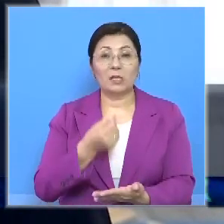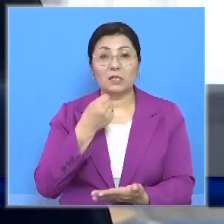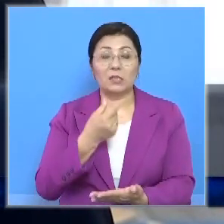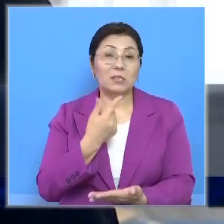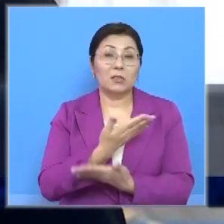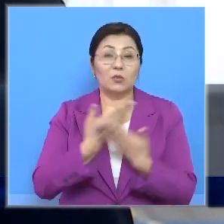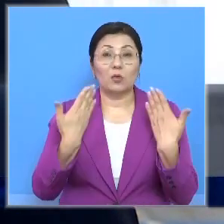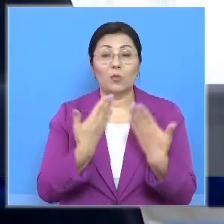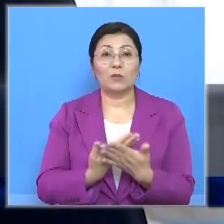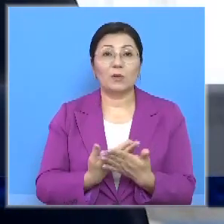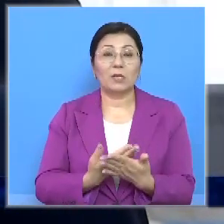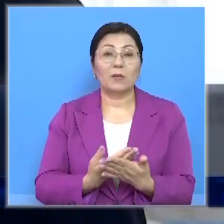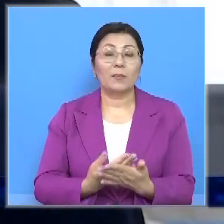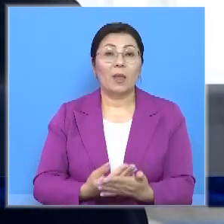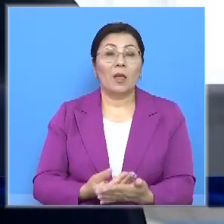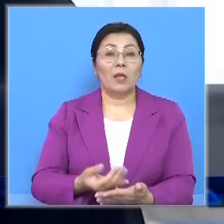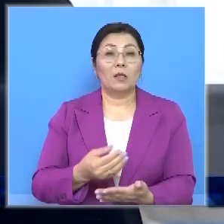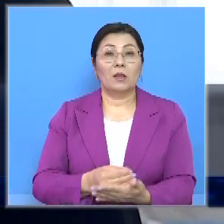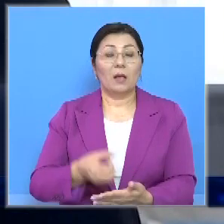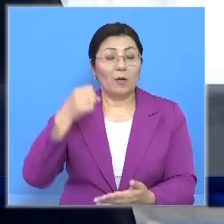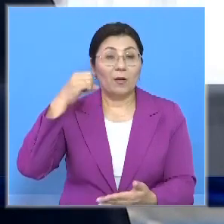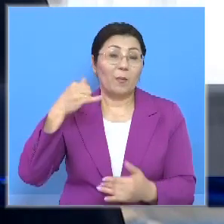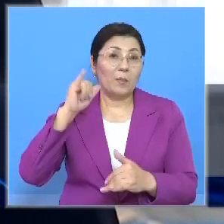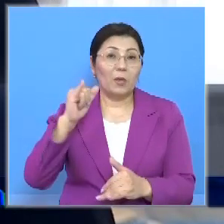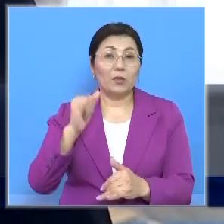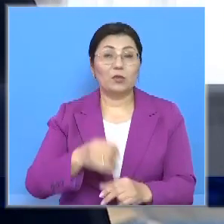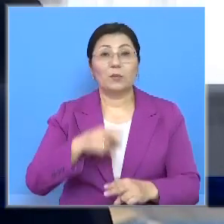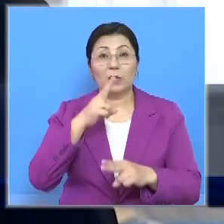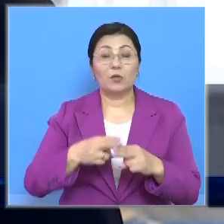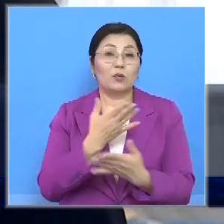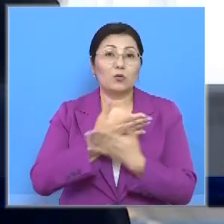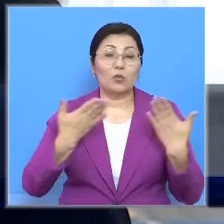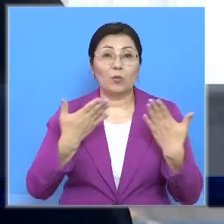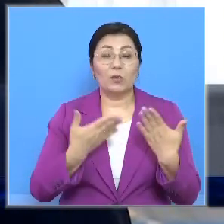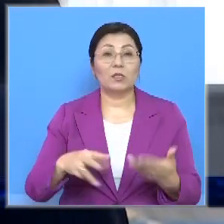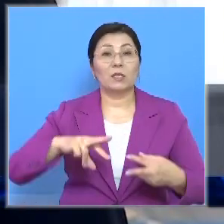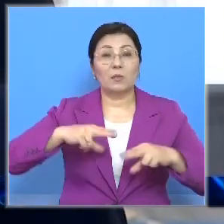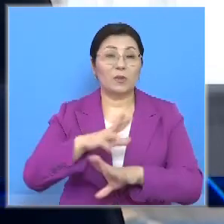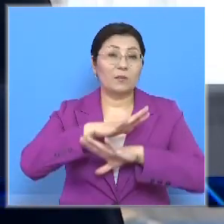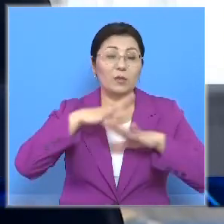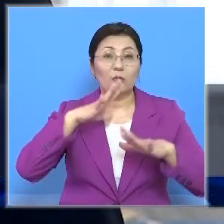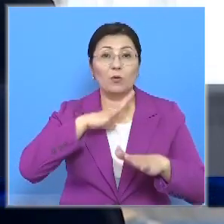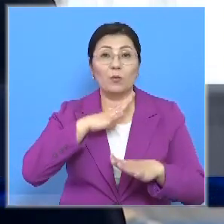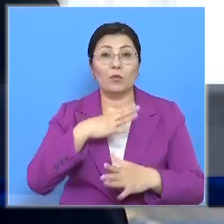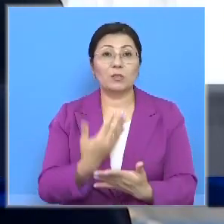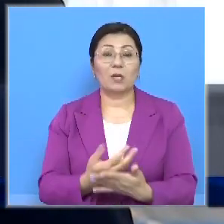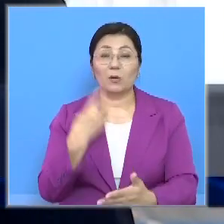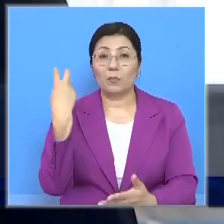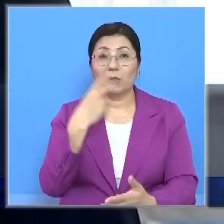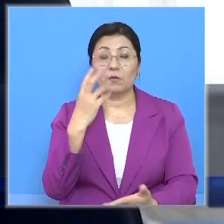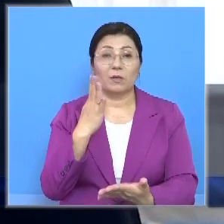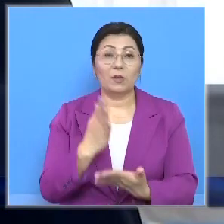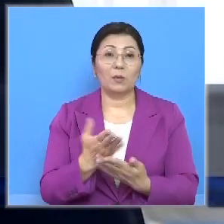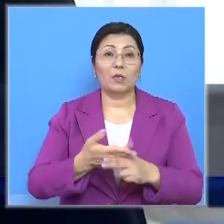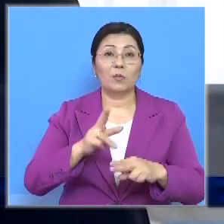болса, мүйізінің жарысының көп жоқ болса мысалға, құлағының жартысы оның көп жоқ болатын болса, көзі соқыр болатын болса мысалға, яғни